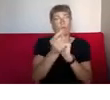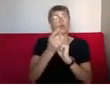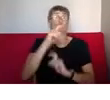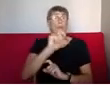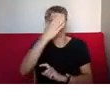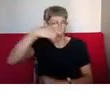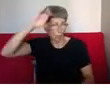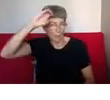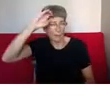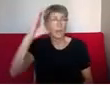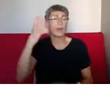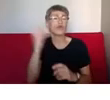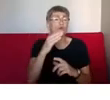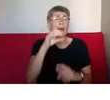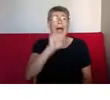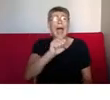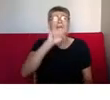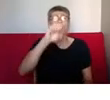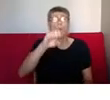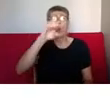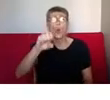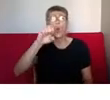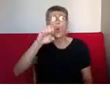souvent indiquée SEEPH.